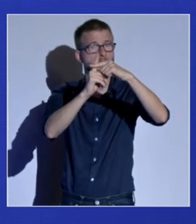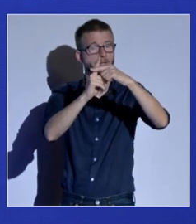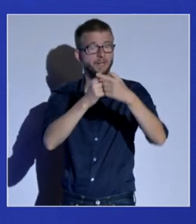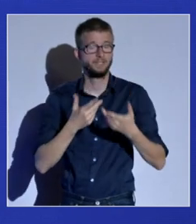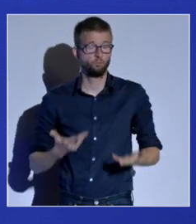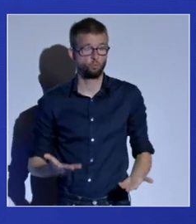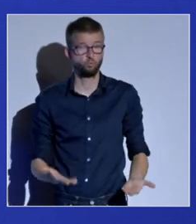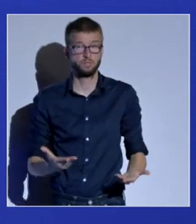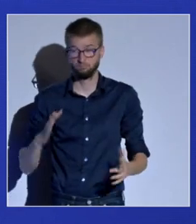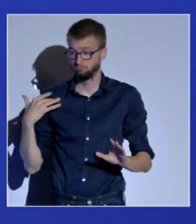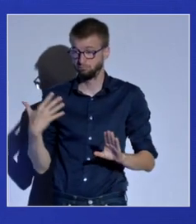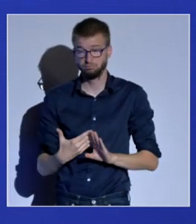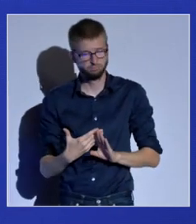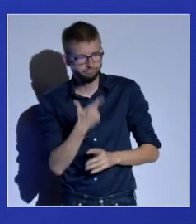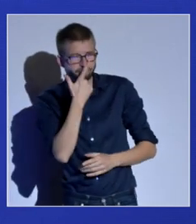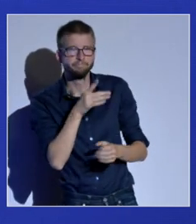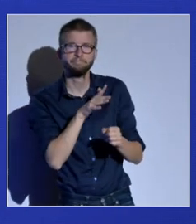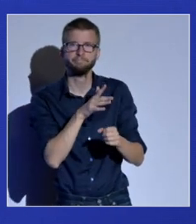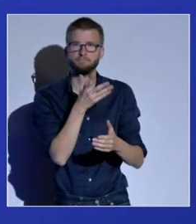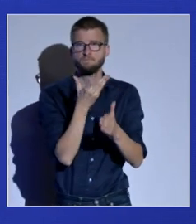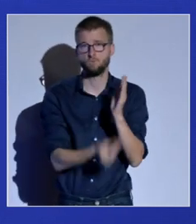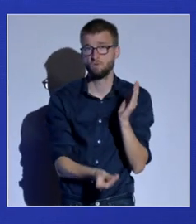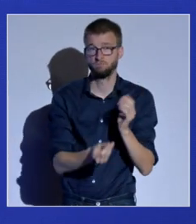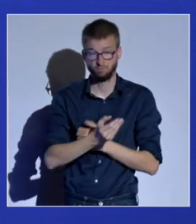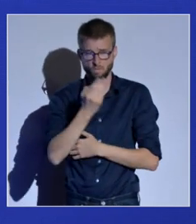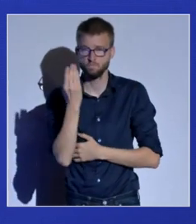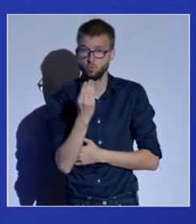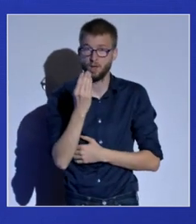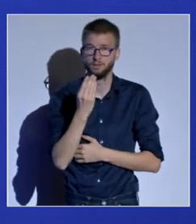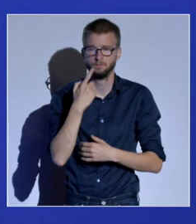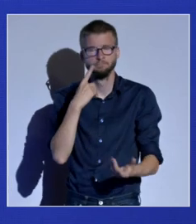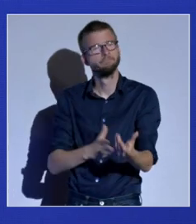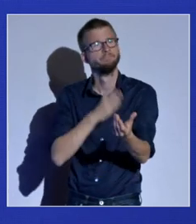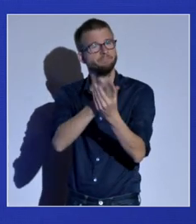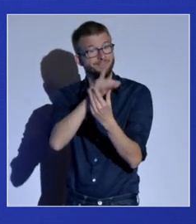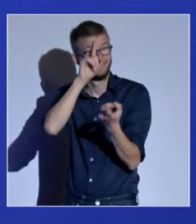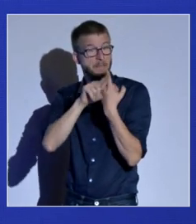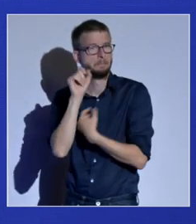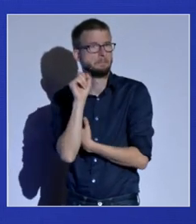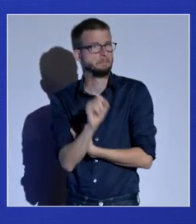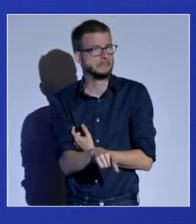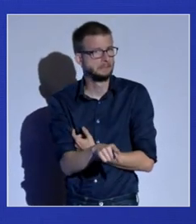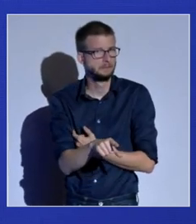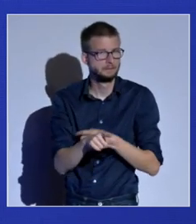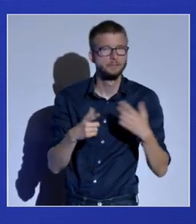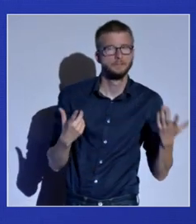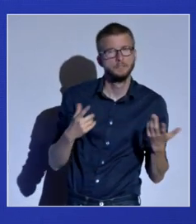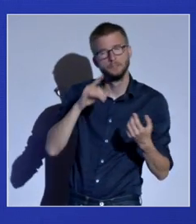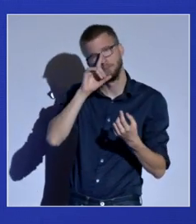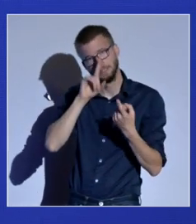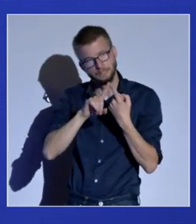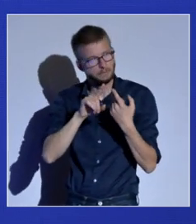qui pour l'instant manque tant. C'est à cela que je voudrais consacrer cette intervention en essayant, Maud,